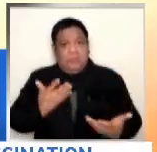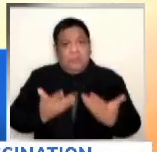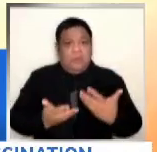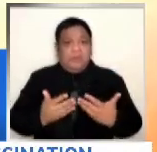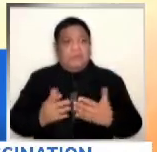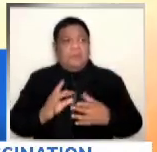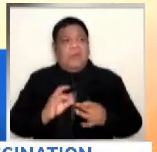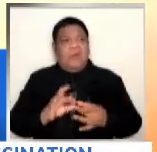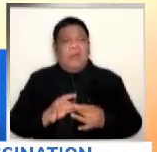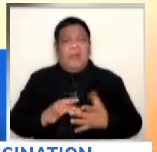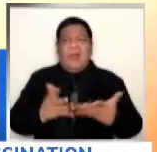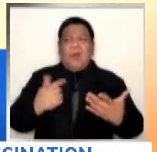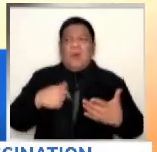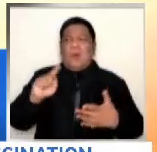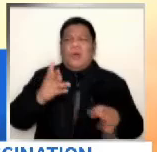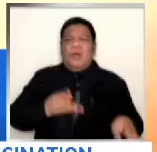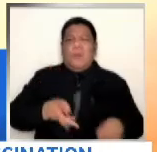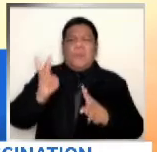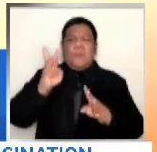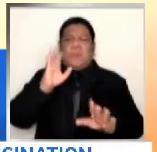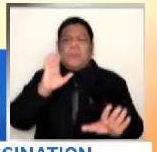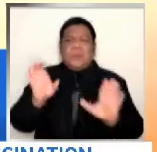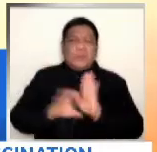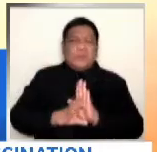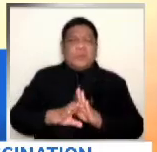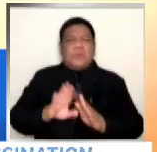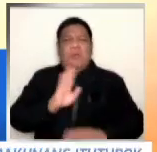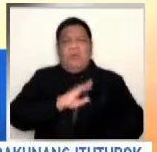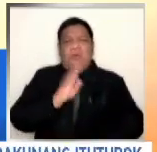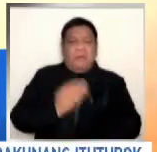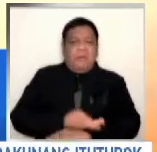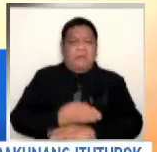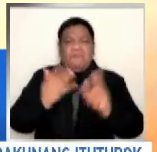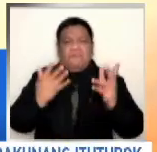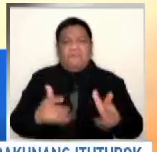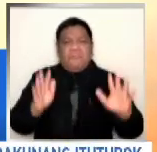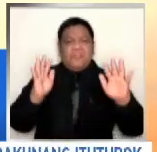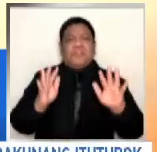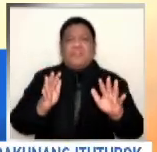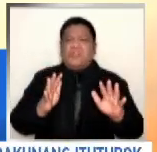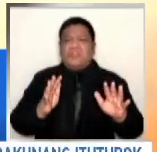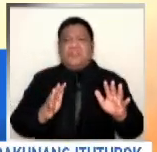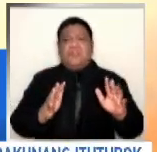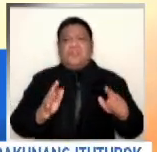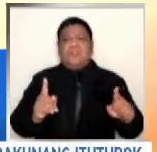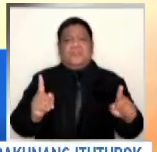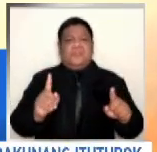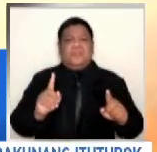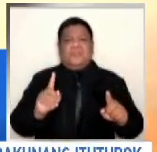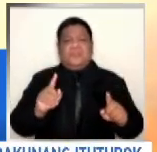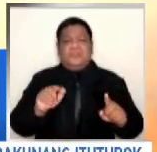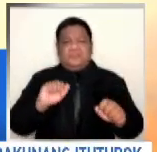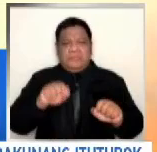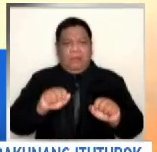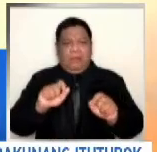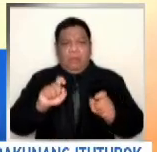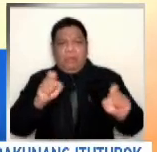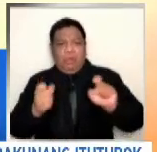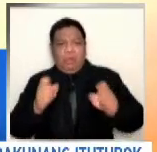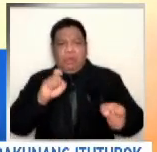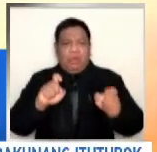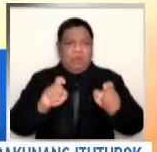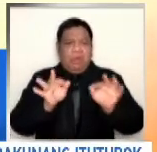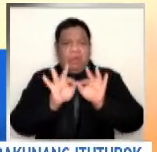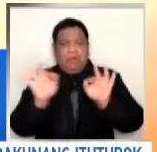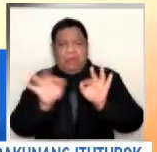nag-upload lamang ng picture ng kanyang bata. It was just a, kumbaga, figurative language lang. Yung kunwari daw,